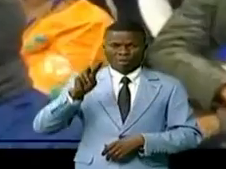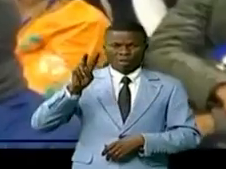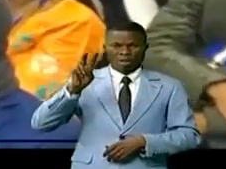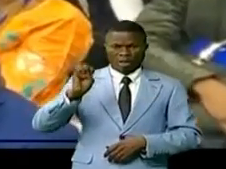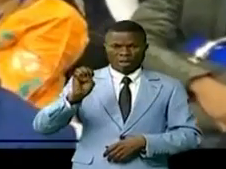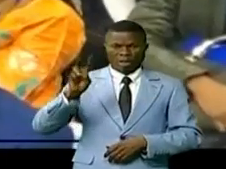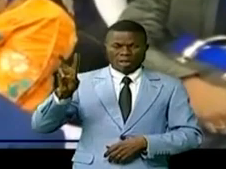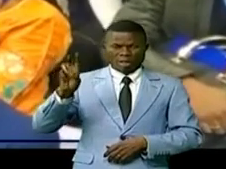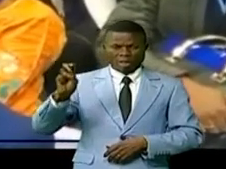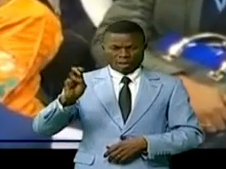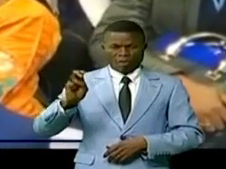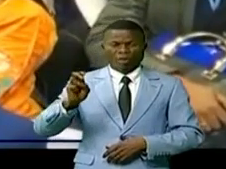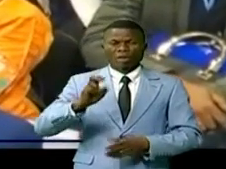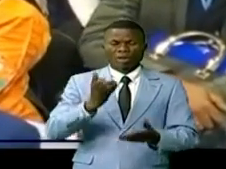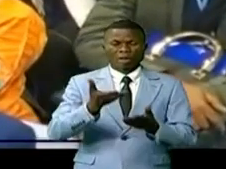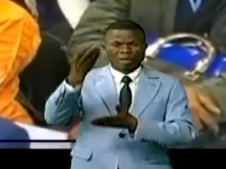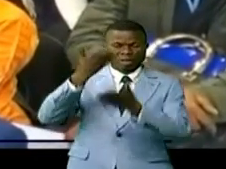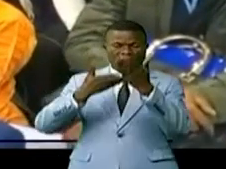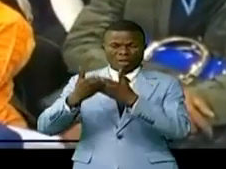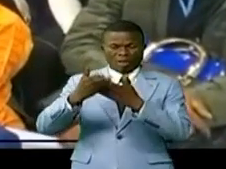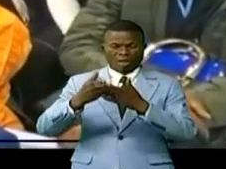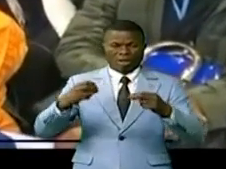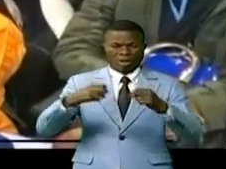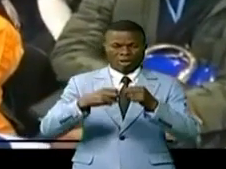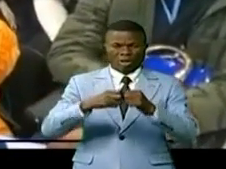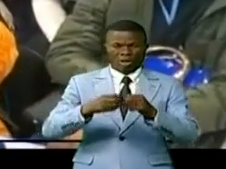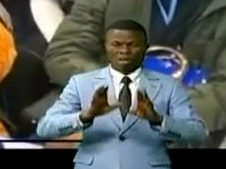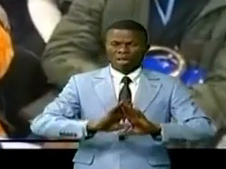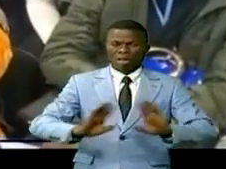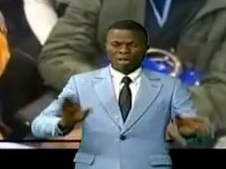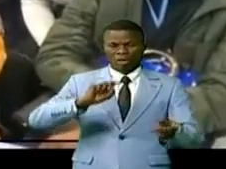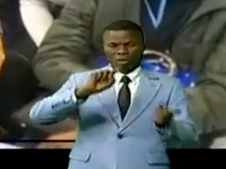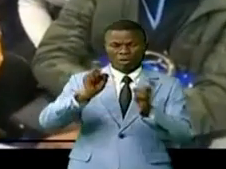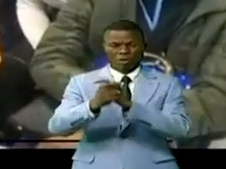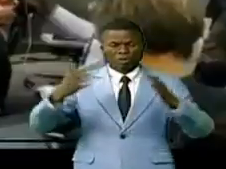transition énergétique, un volet d'adaptation